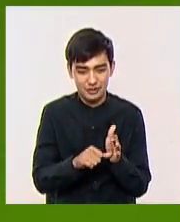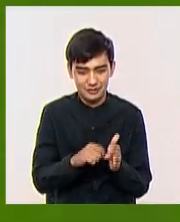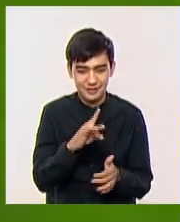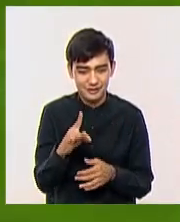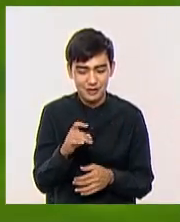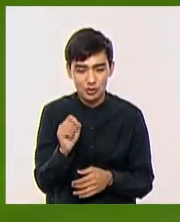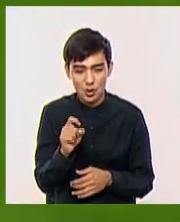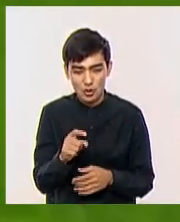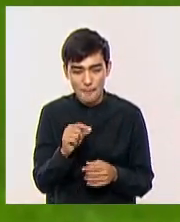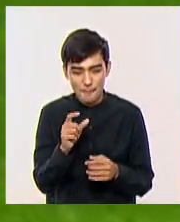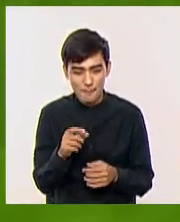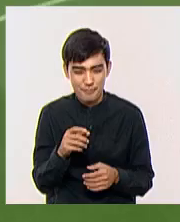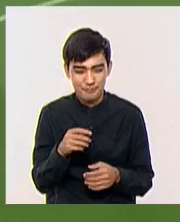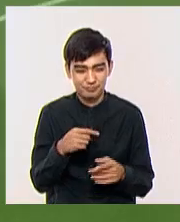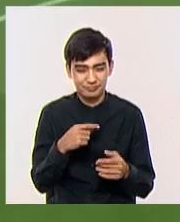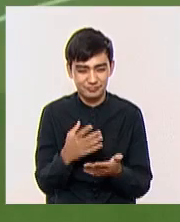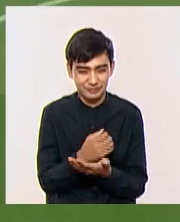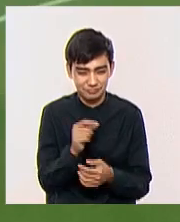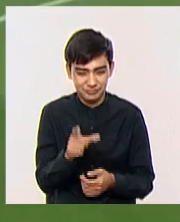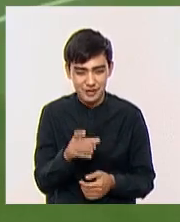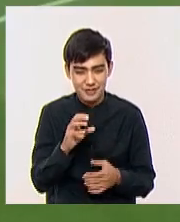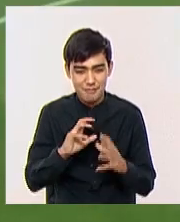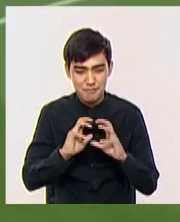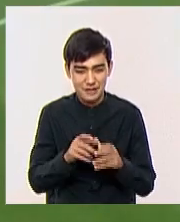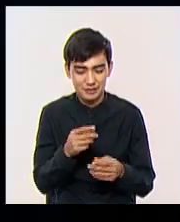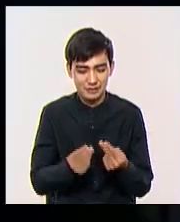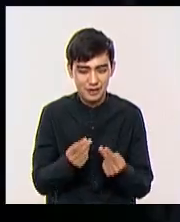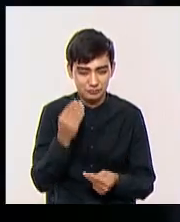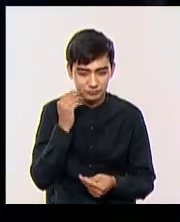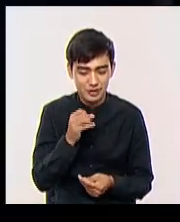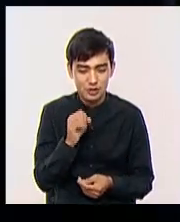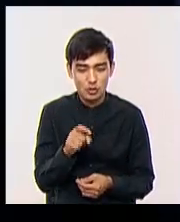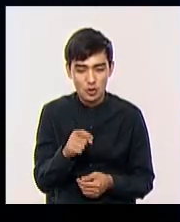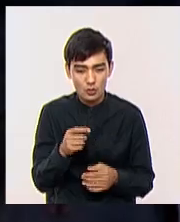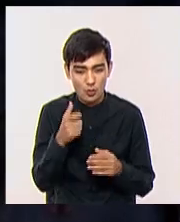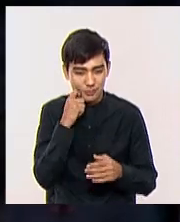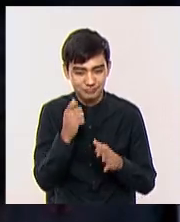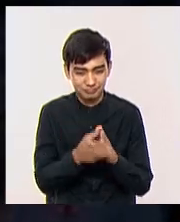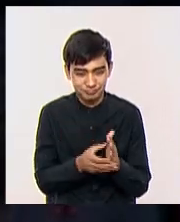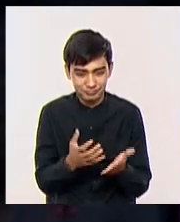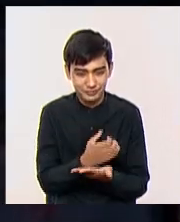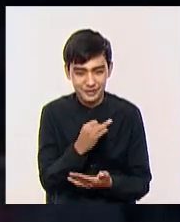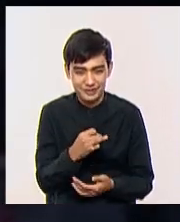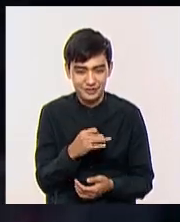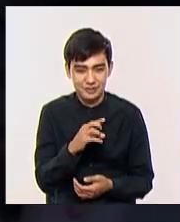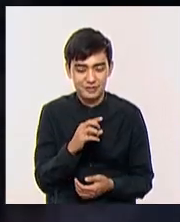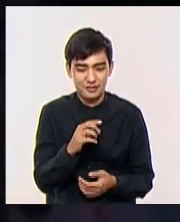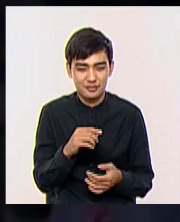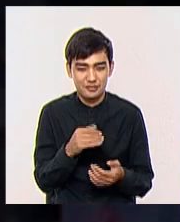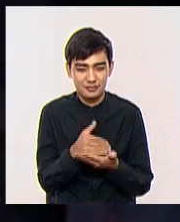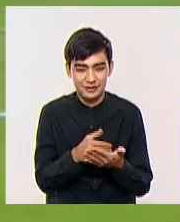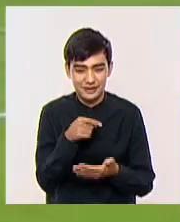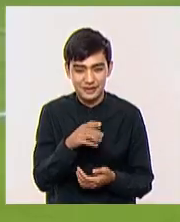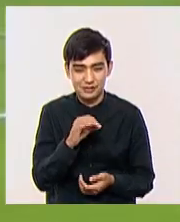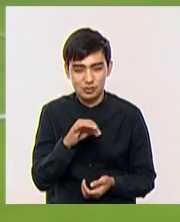золотой мяч, получившим звание лучшего игрока мира, золотую бутсу, а также приз лучшего бомбардира Ла Лиги в рамках одного